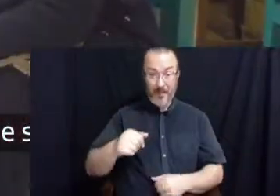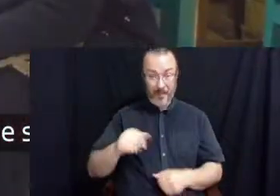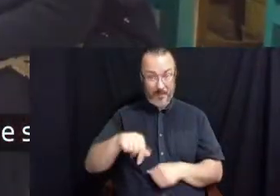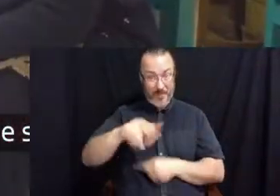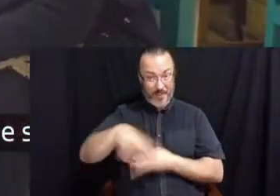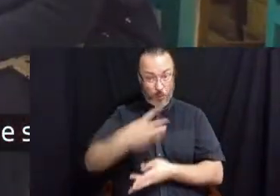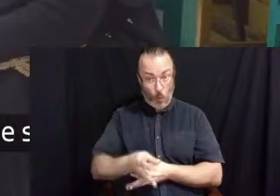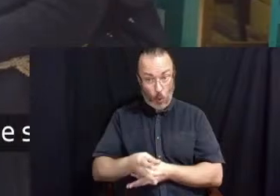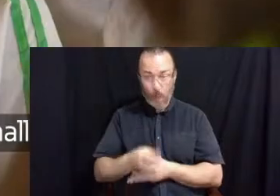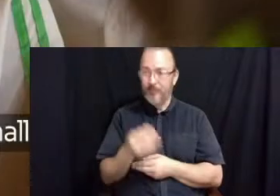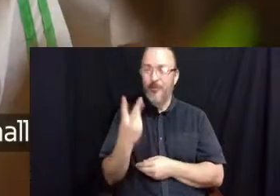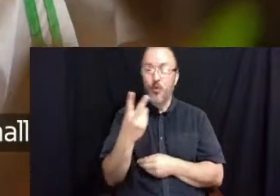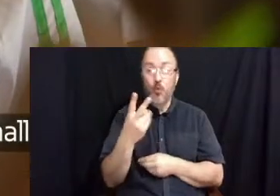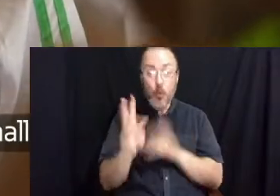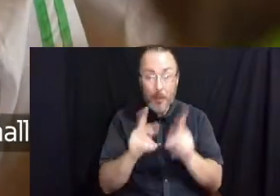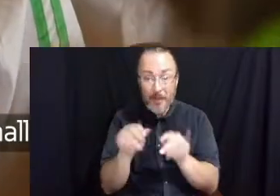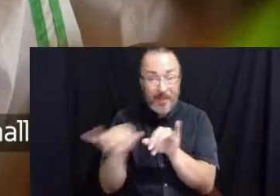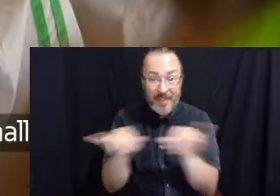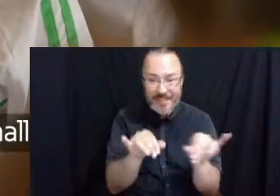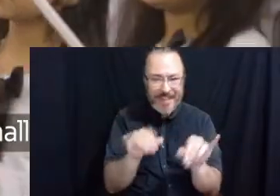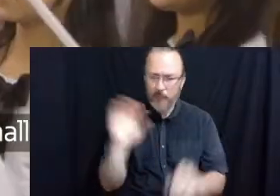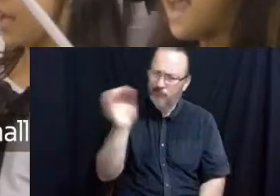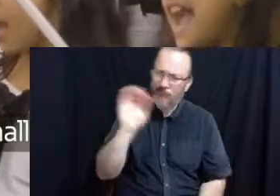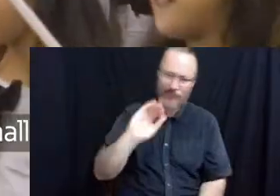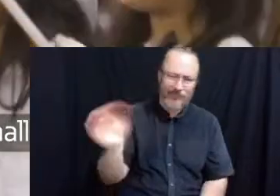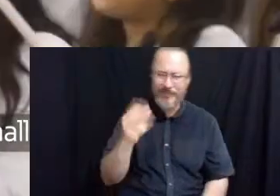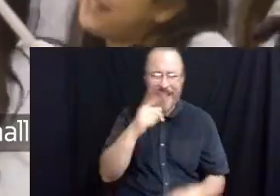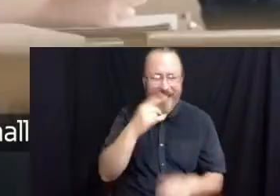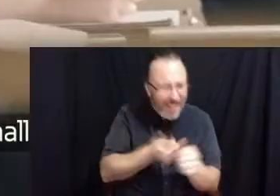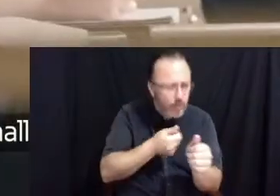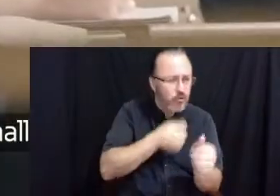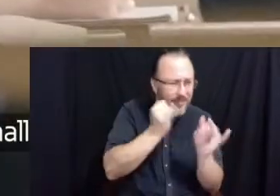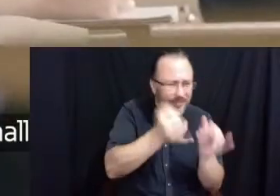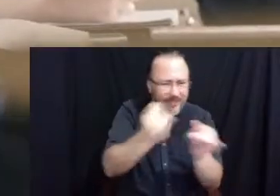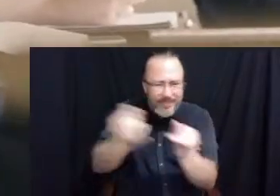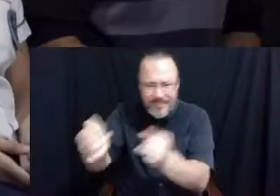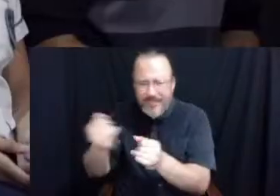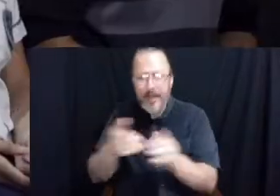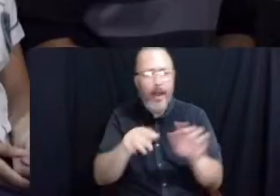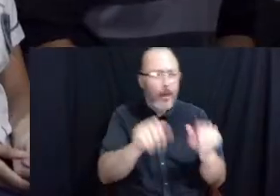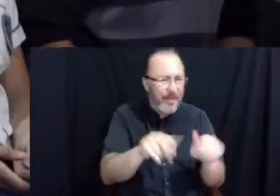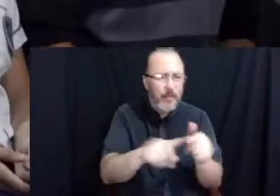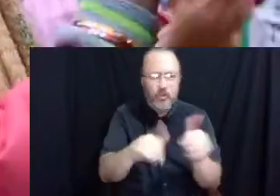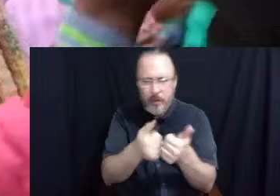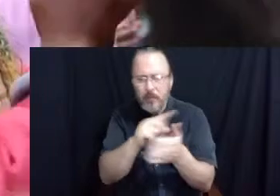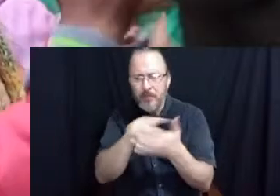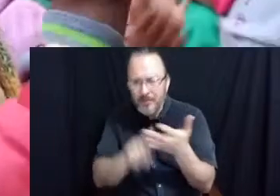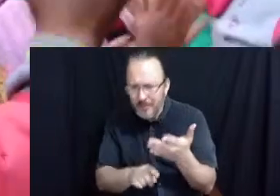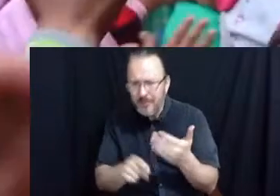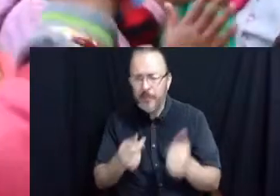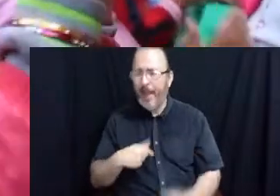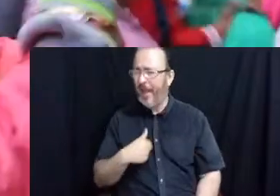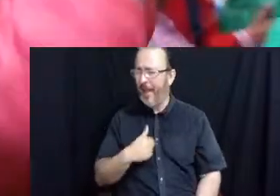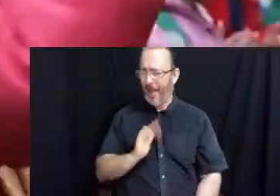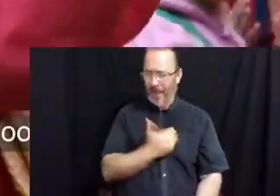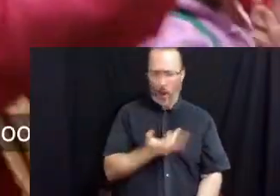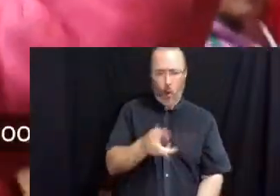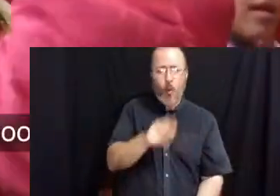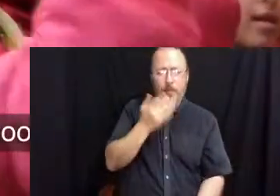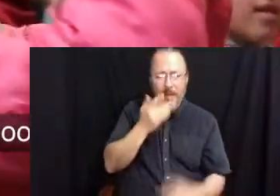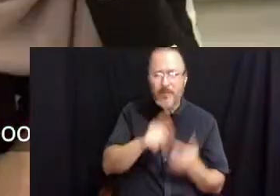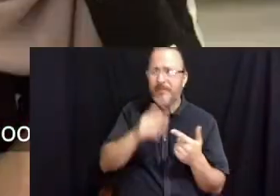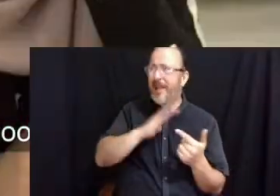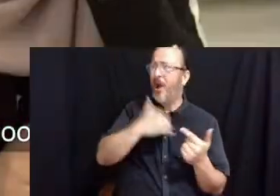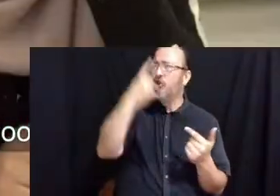Inclusion et éducation. Nous vivons dans un monde où nous sommes tous différents. Chacun a ses propres attitudes et difficultés, ses préférences et ses rêves.